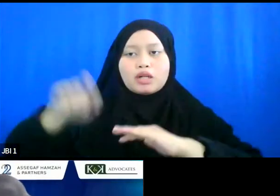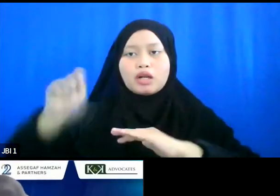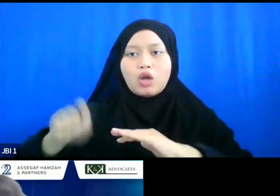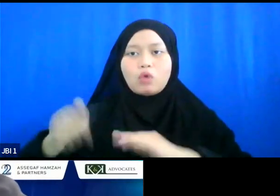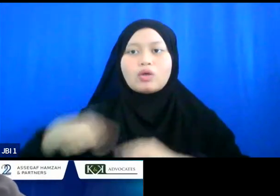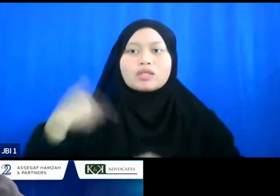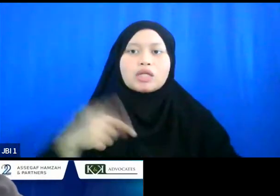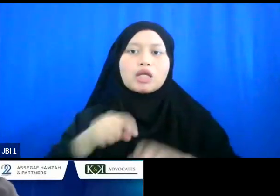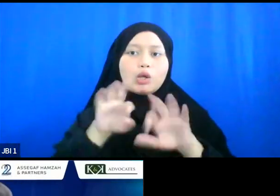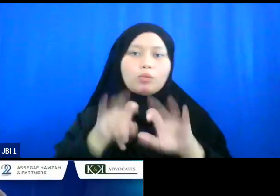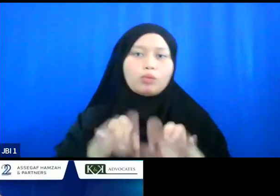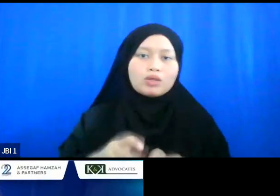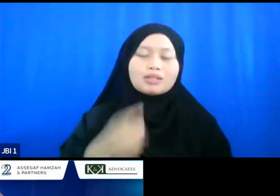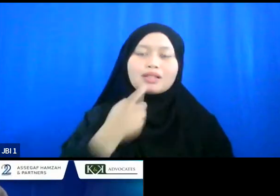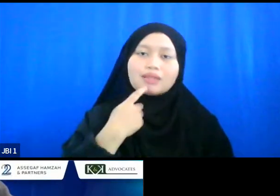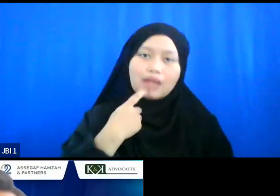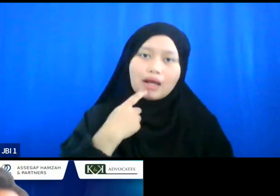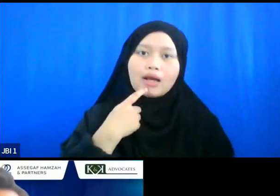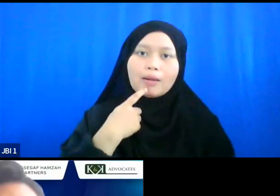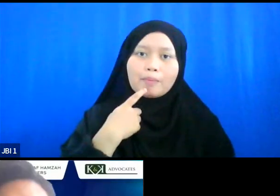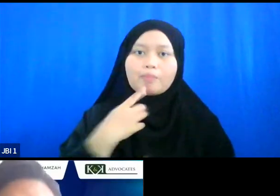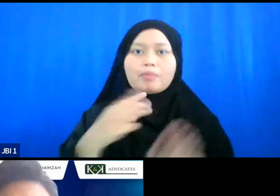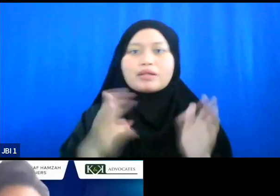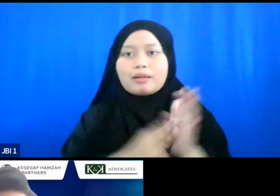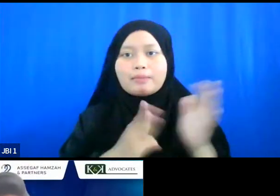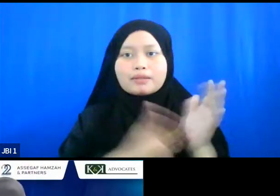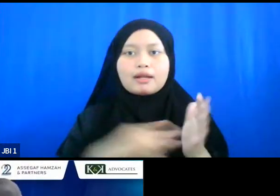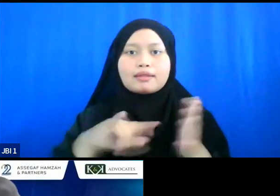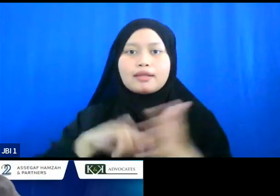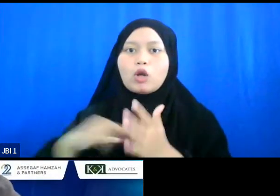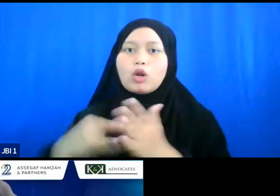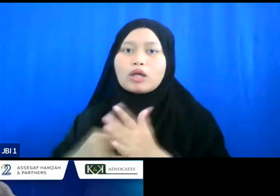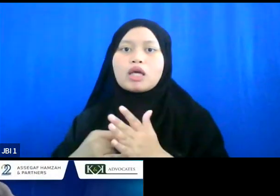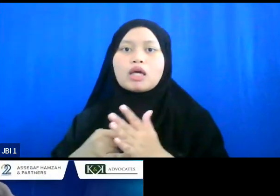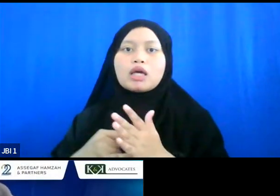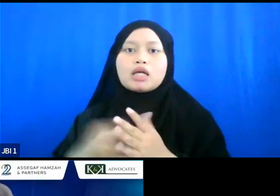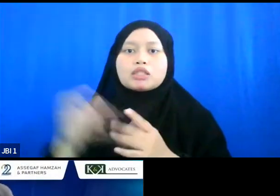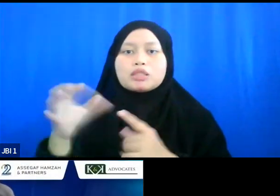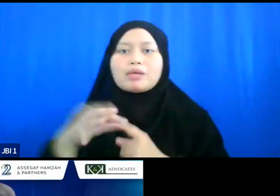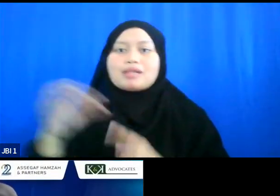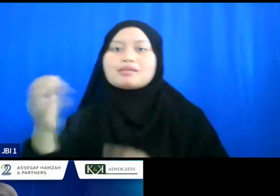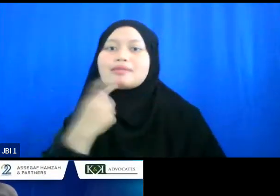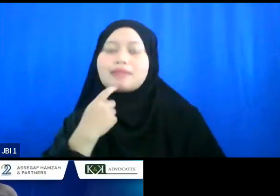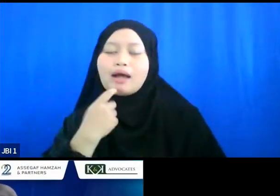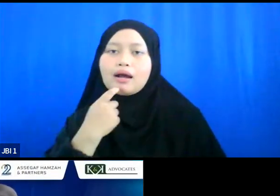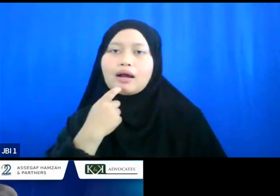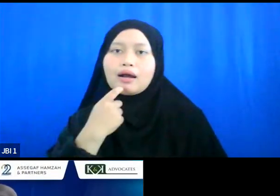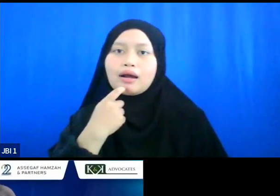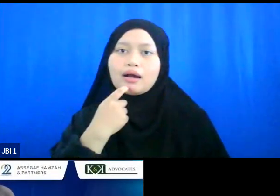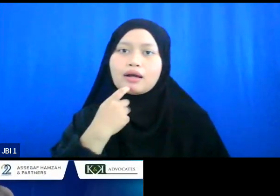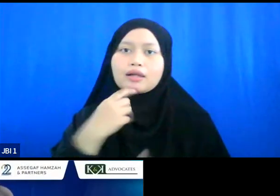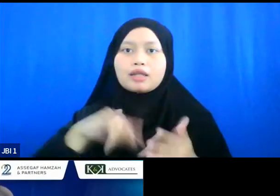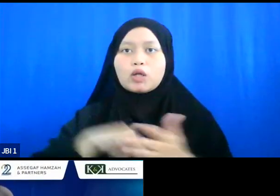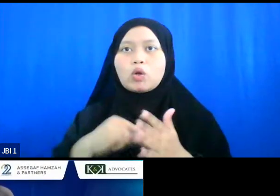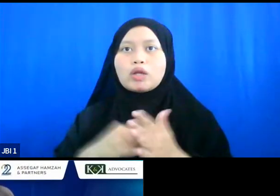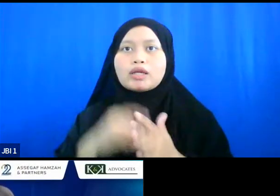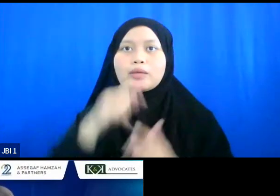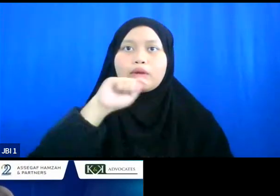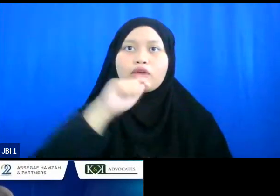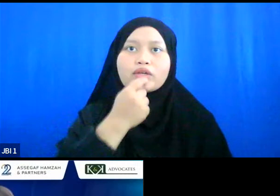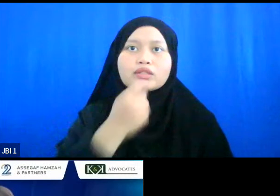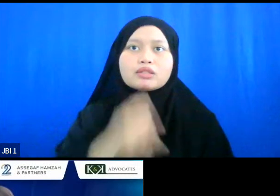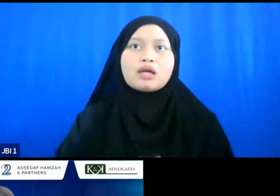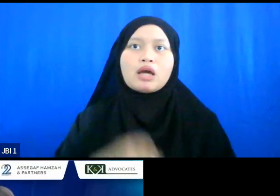terkait dengan teknologi issues terutama terkait dengan privasi lo ya Pak ya di National newspaper juga dan juga